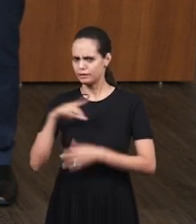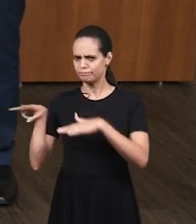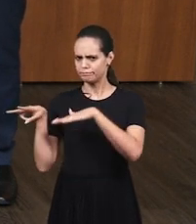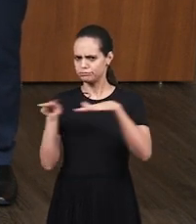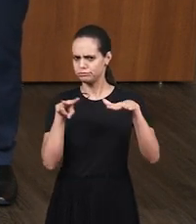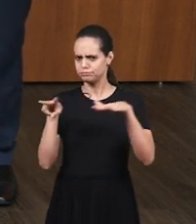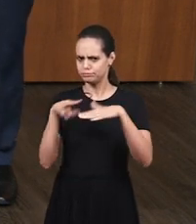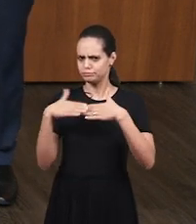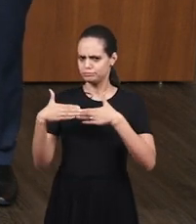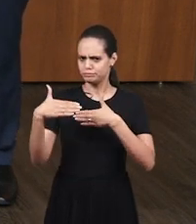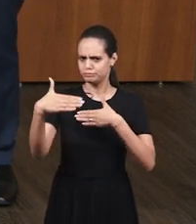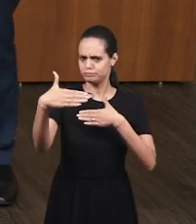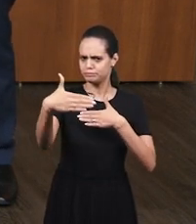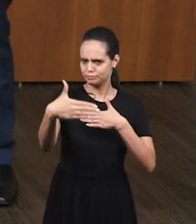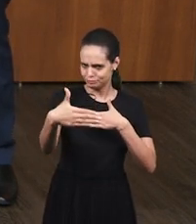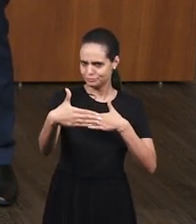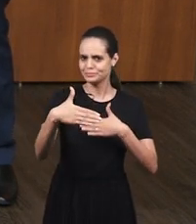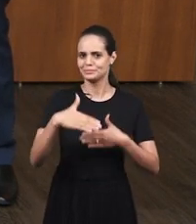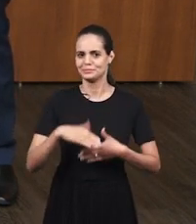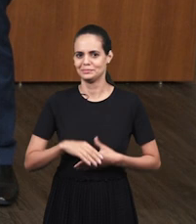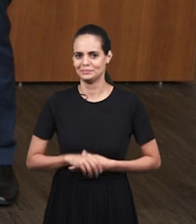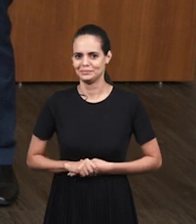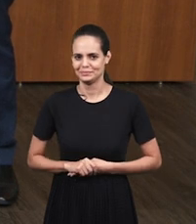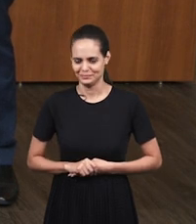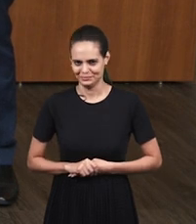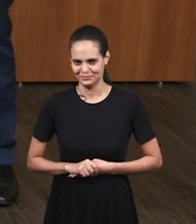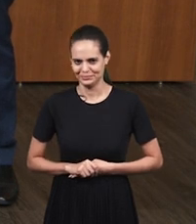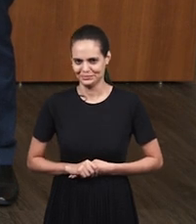я думаю, что это несколько недель будет